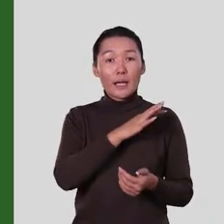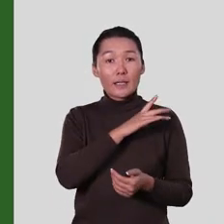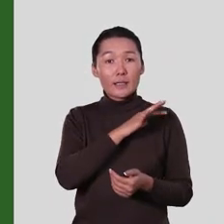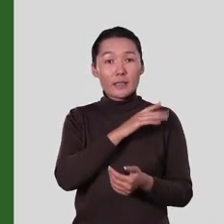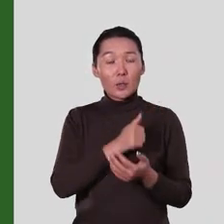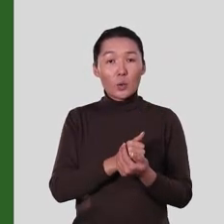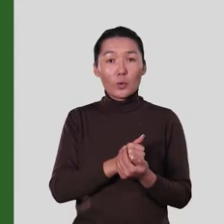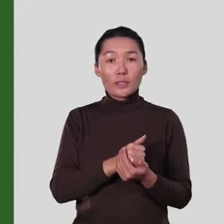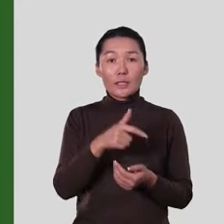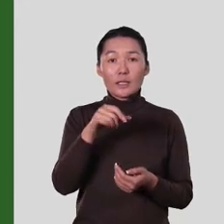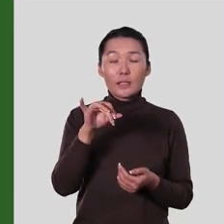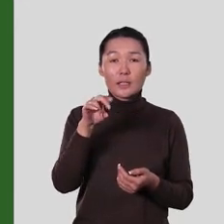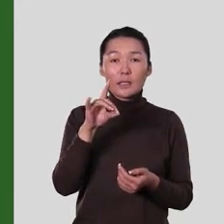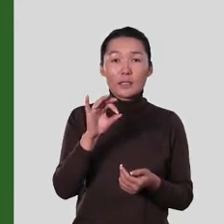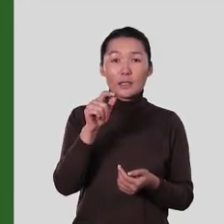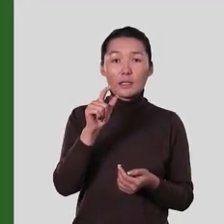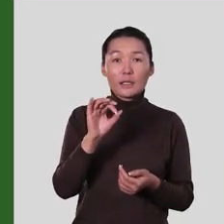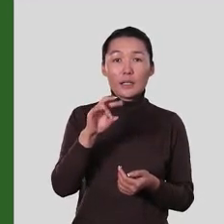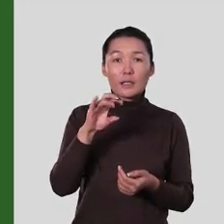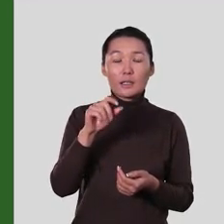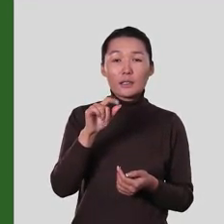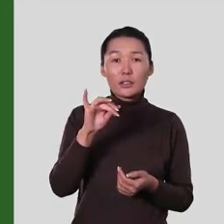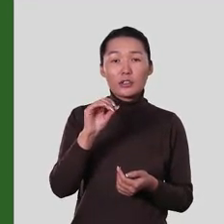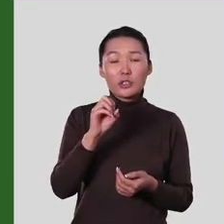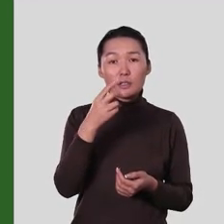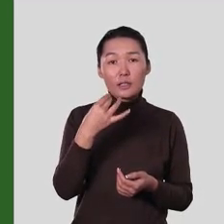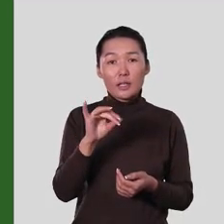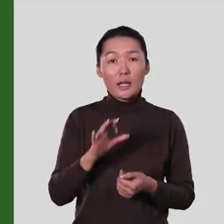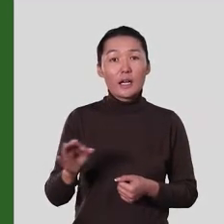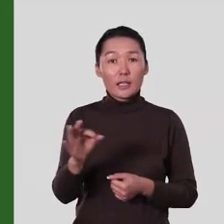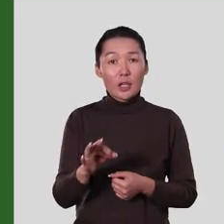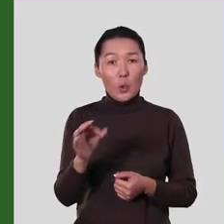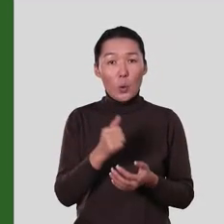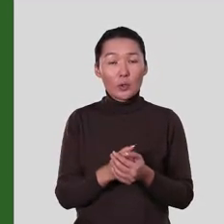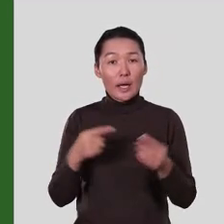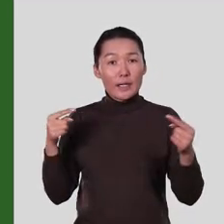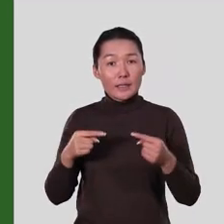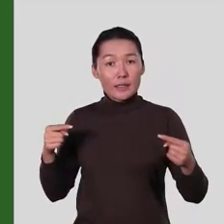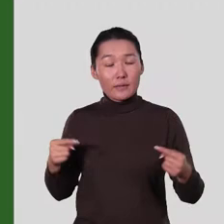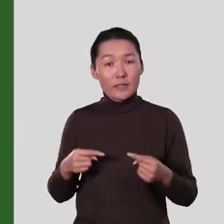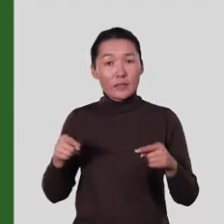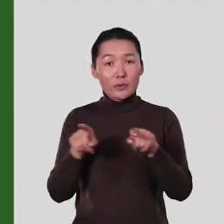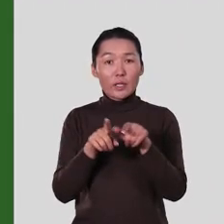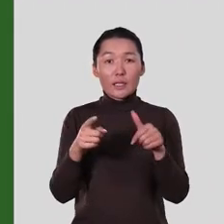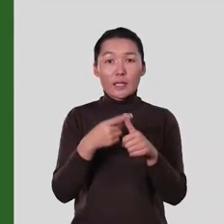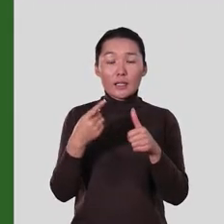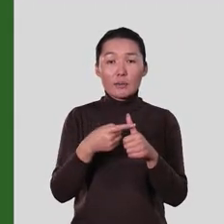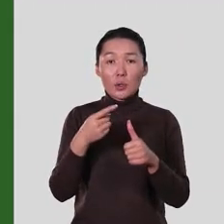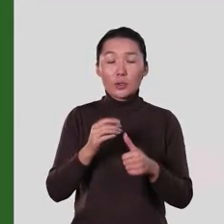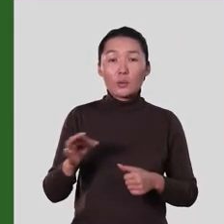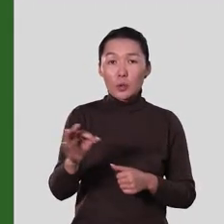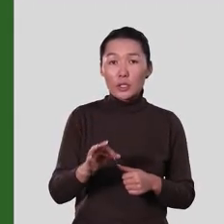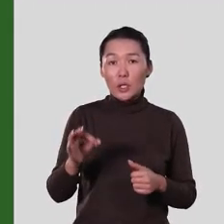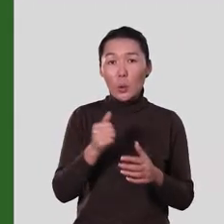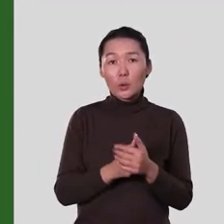Иссык-Кульский гидрогеологический регион соответствует одноименному геоморфологическому региону